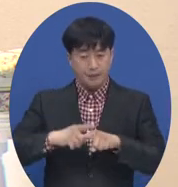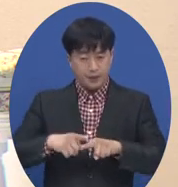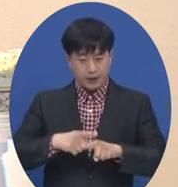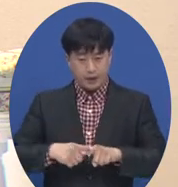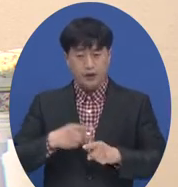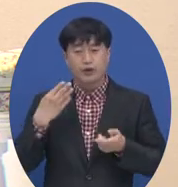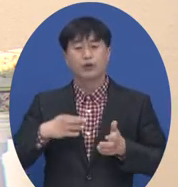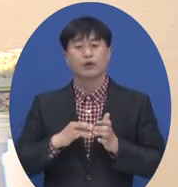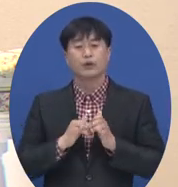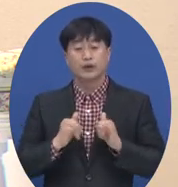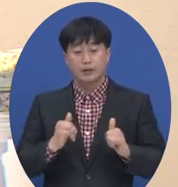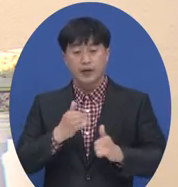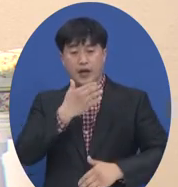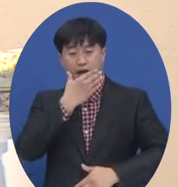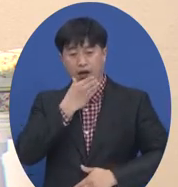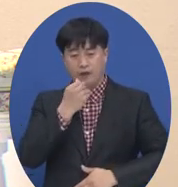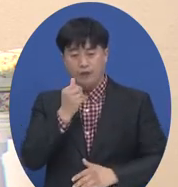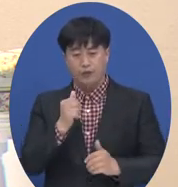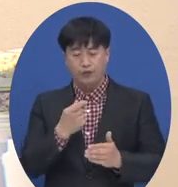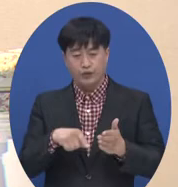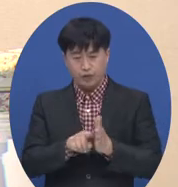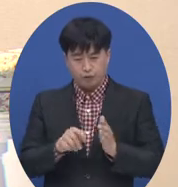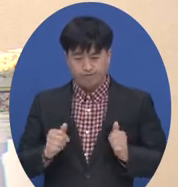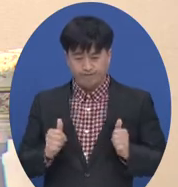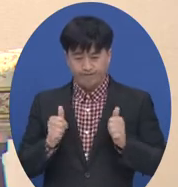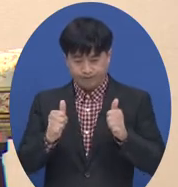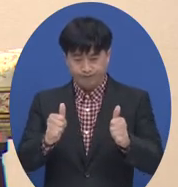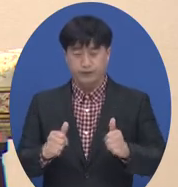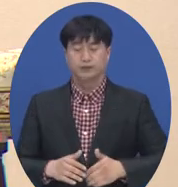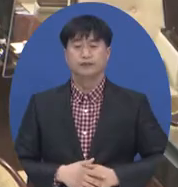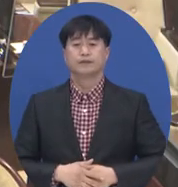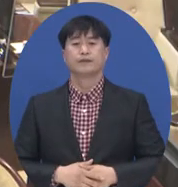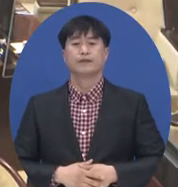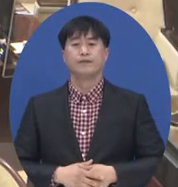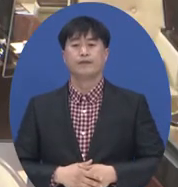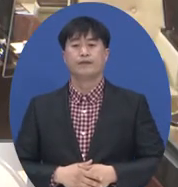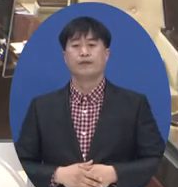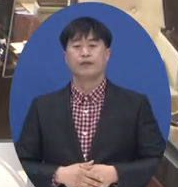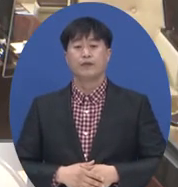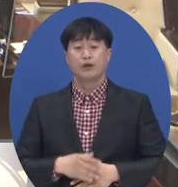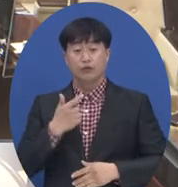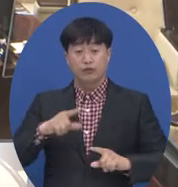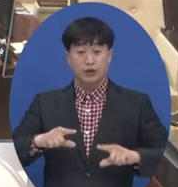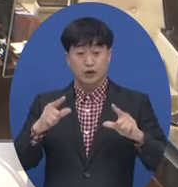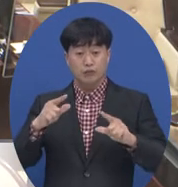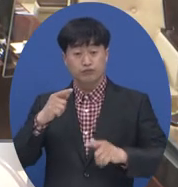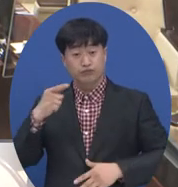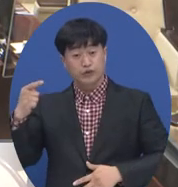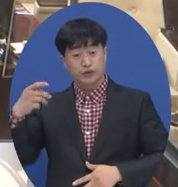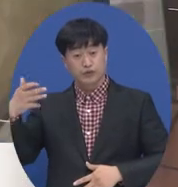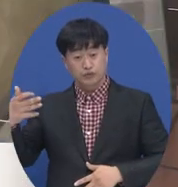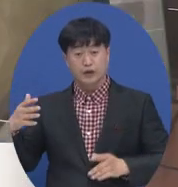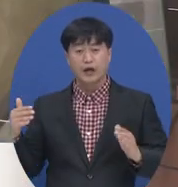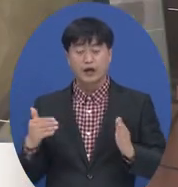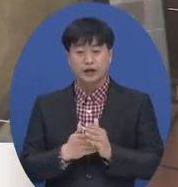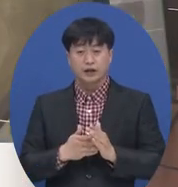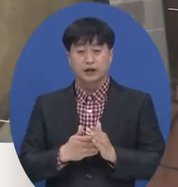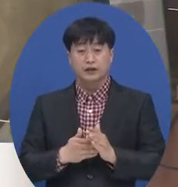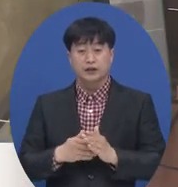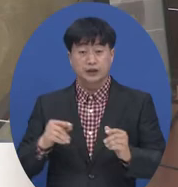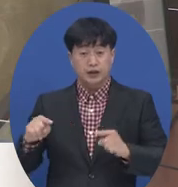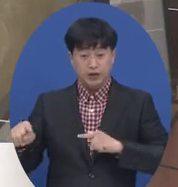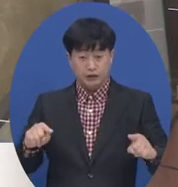점검하고 평가하면서 도민 행복에 힘쓰겠습니다. 6일부터 19일까지는 의정 활동에